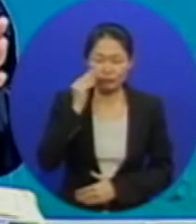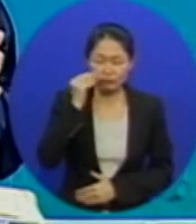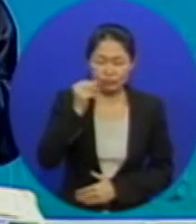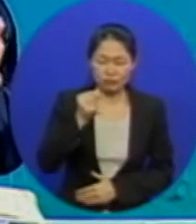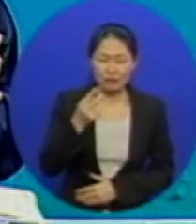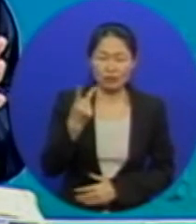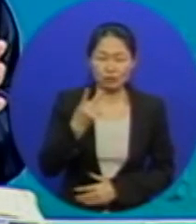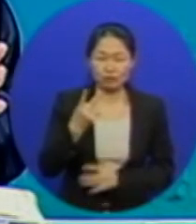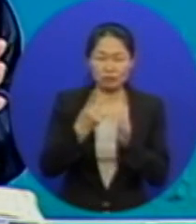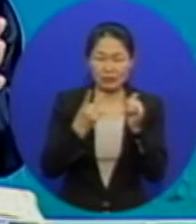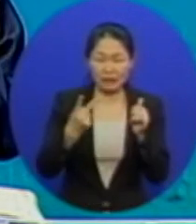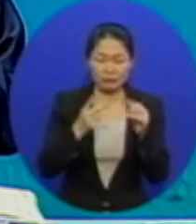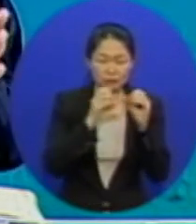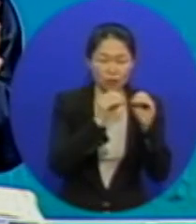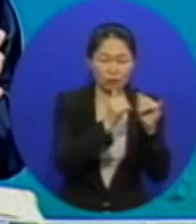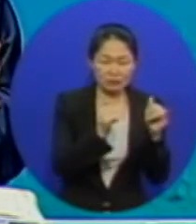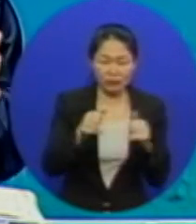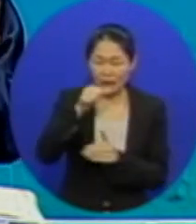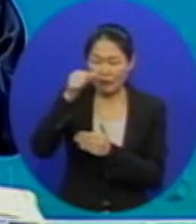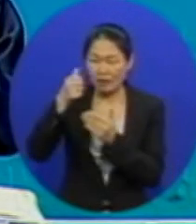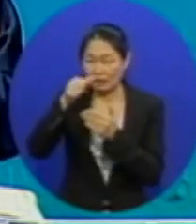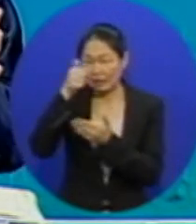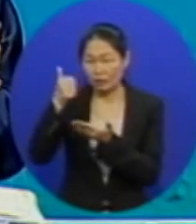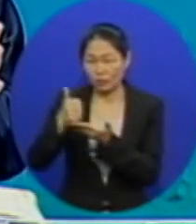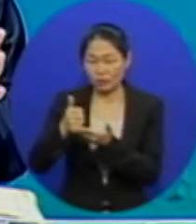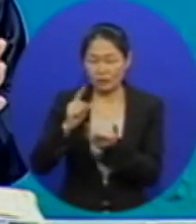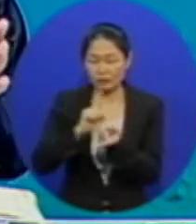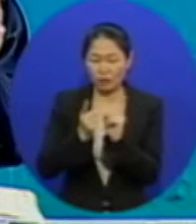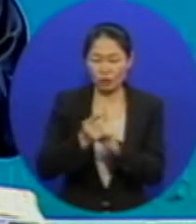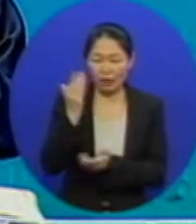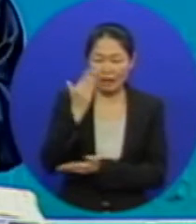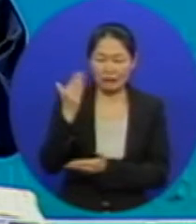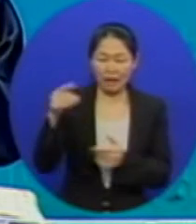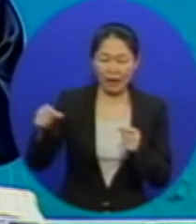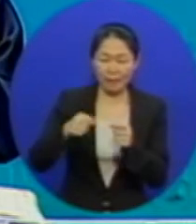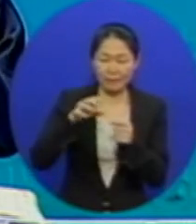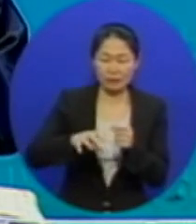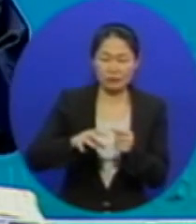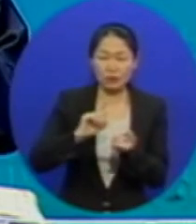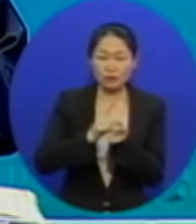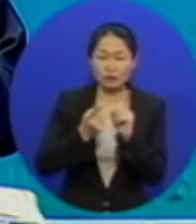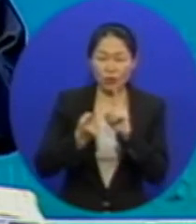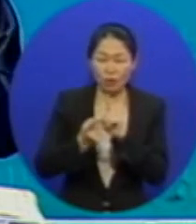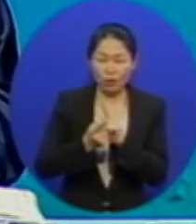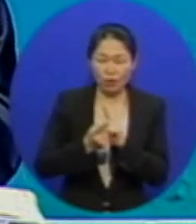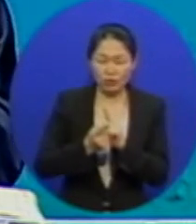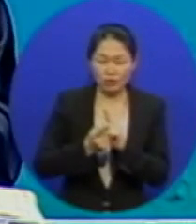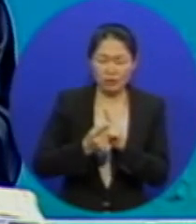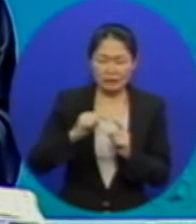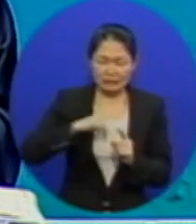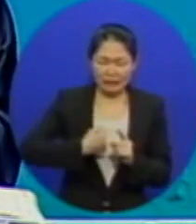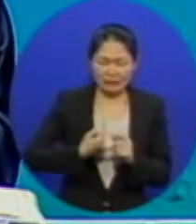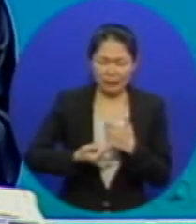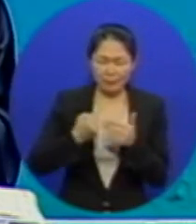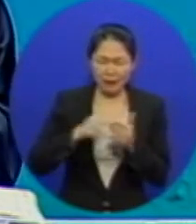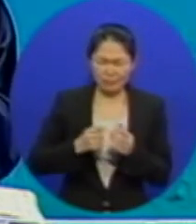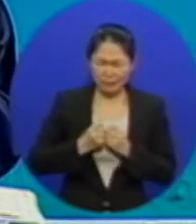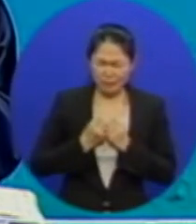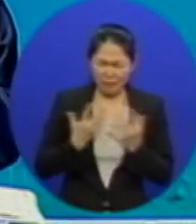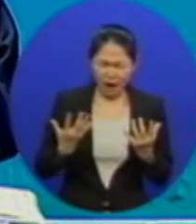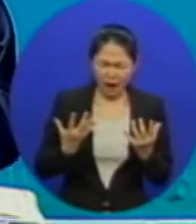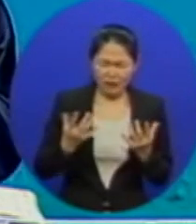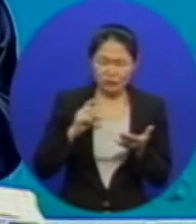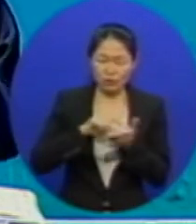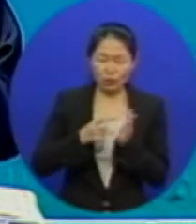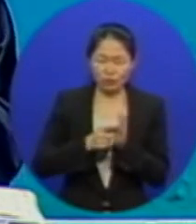맹의 장로와 전도사가 강단 앞에 나와 서로 부등켜 안고 마치 자신들의 심장이 커지는 듯이 울부짖었다 떤